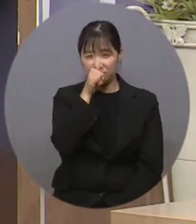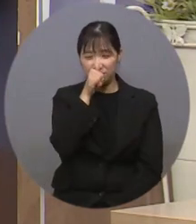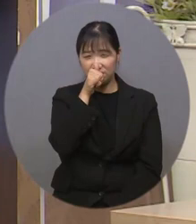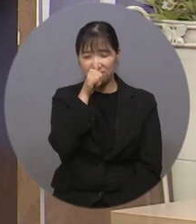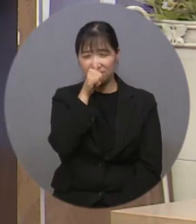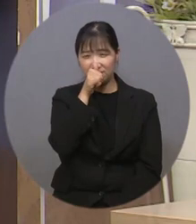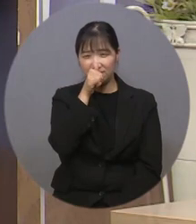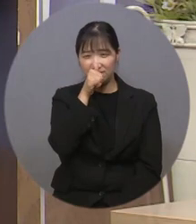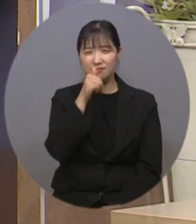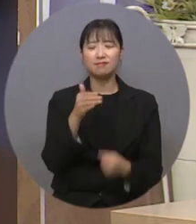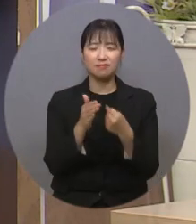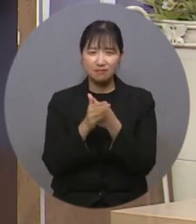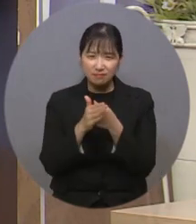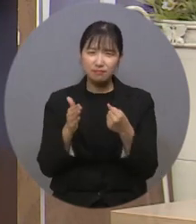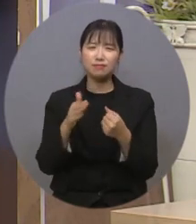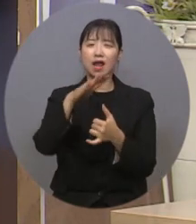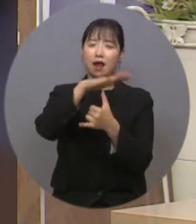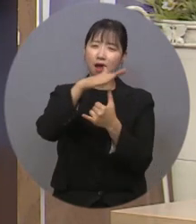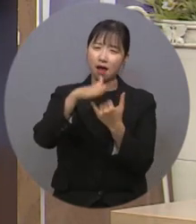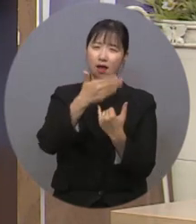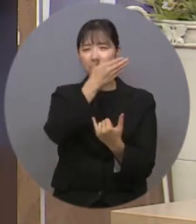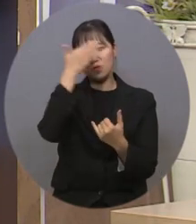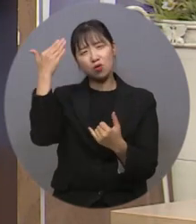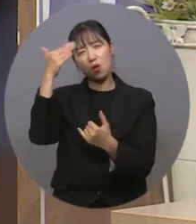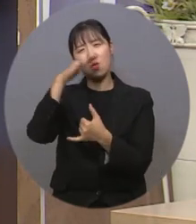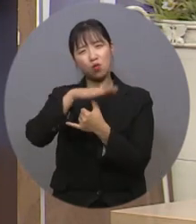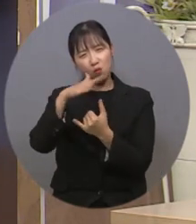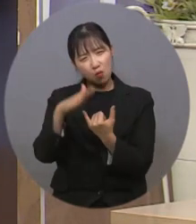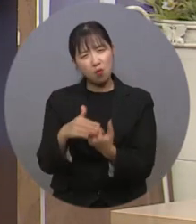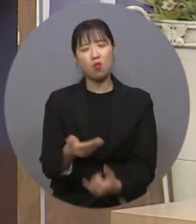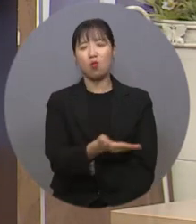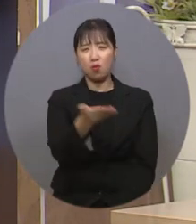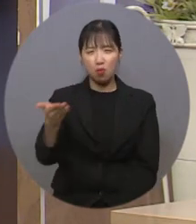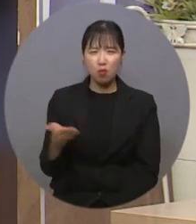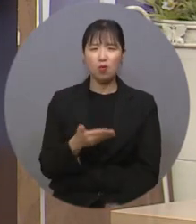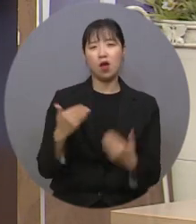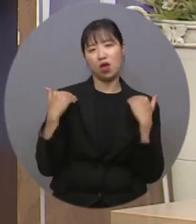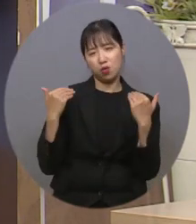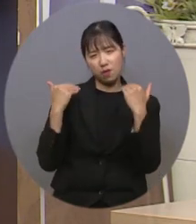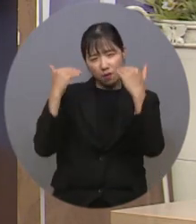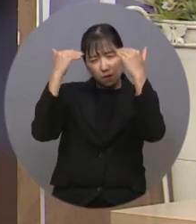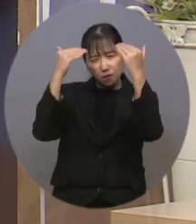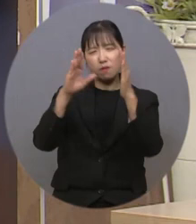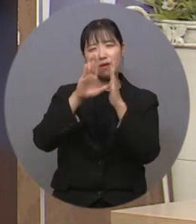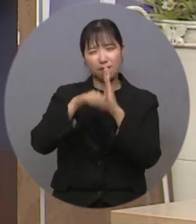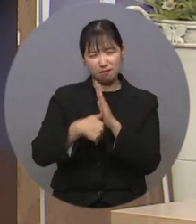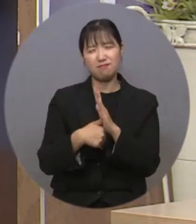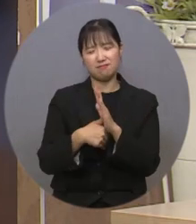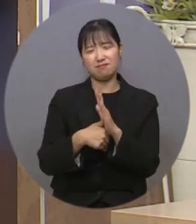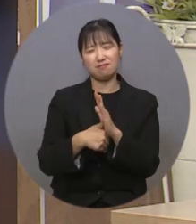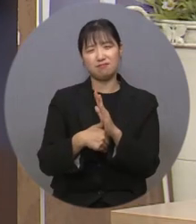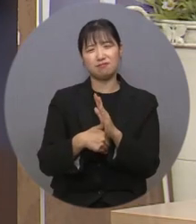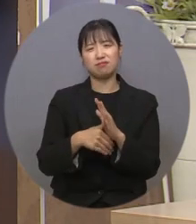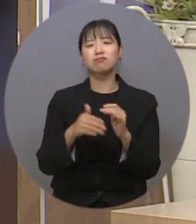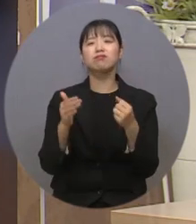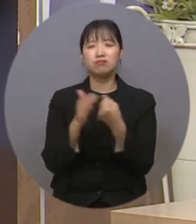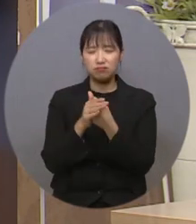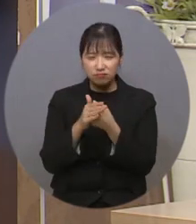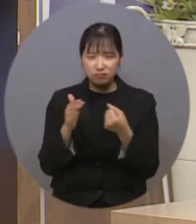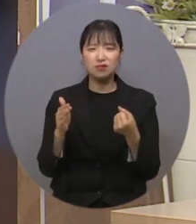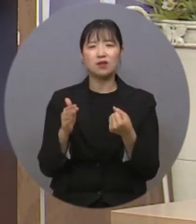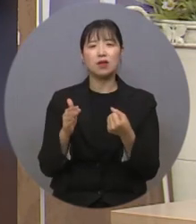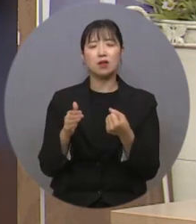있잖아요. 정말 아이들이나 청소년 같은 경우는 성장 과정에 있는 사람이기